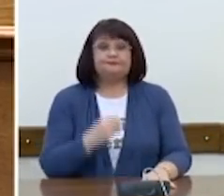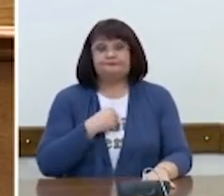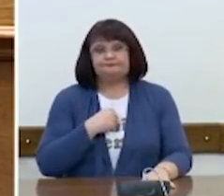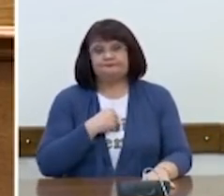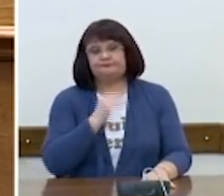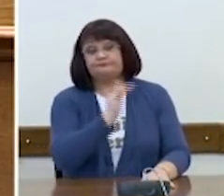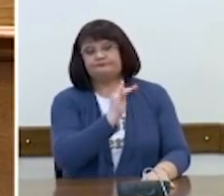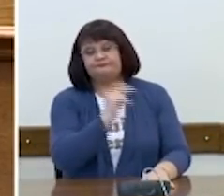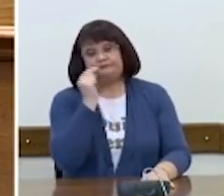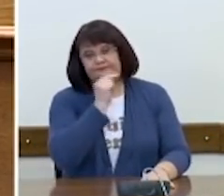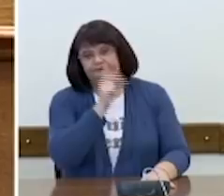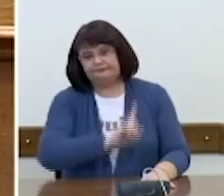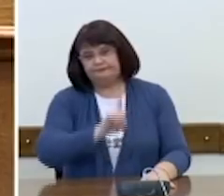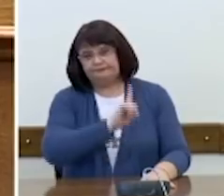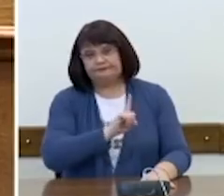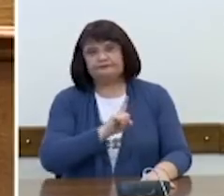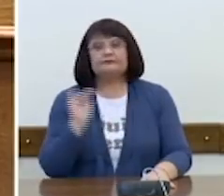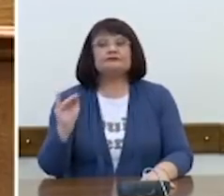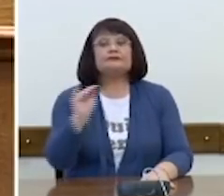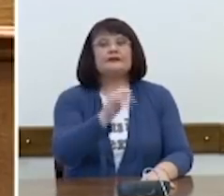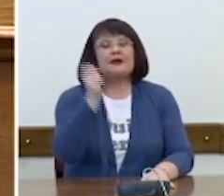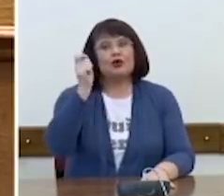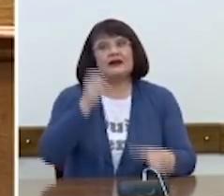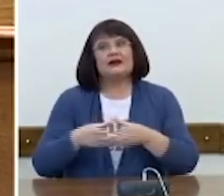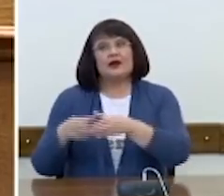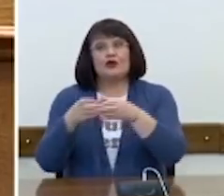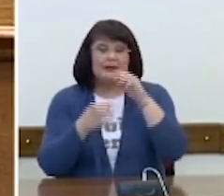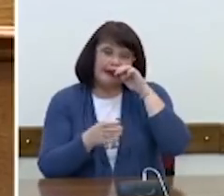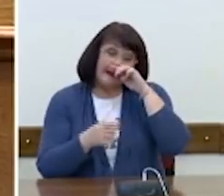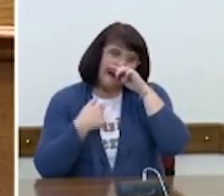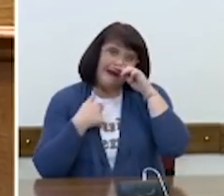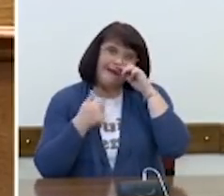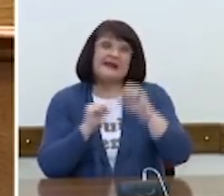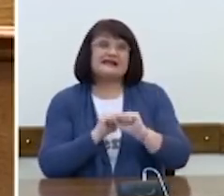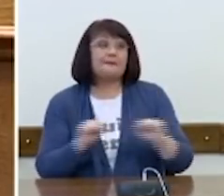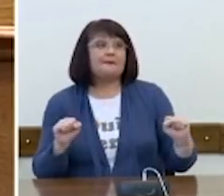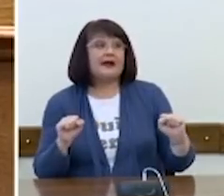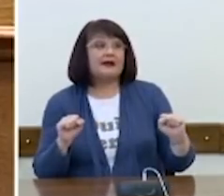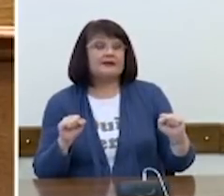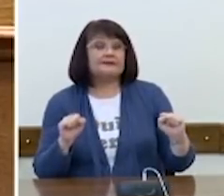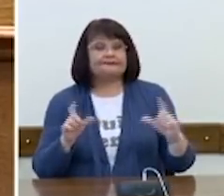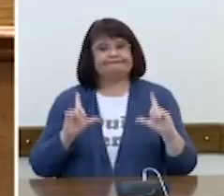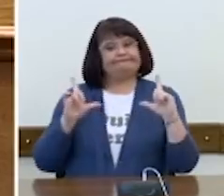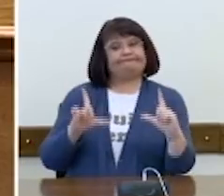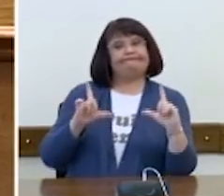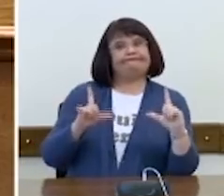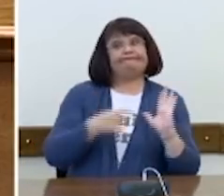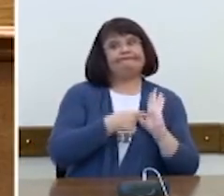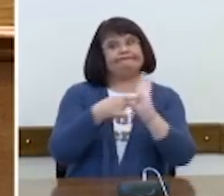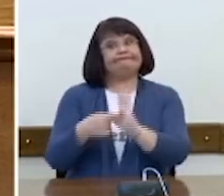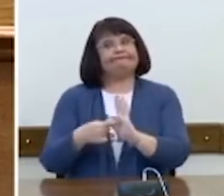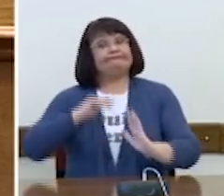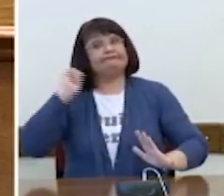Μητσοτάκη, κυρίες και κύριοι των άλλων κομμάτων, που θα σας χαλάσουμε λίγο το κλίμα των δίθεν